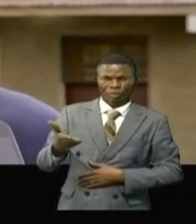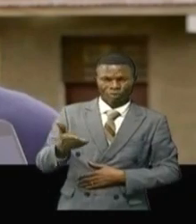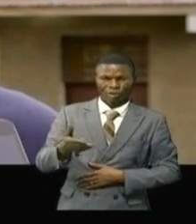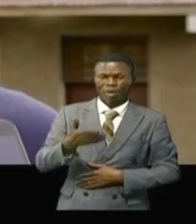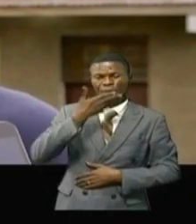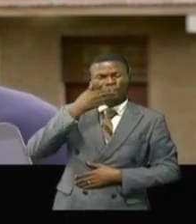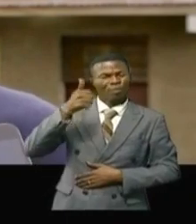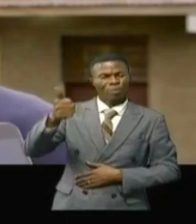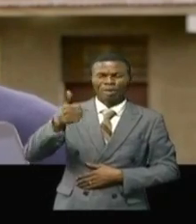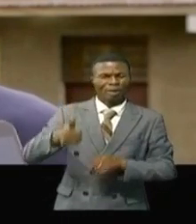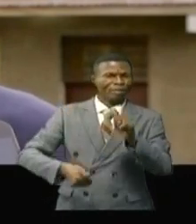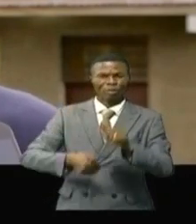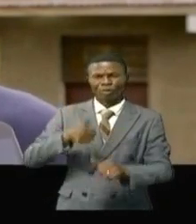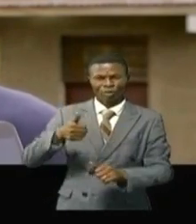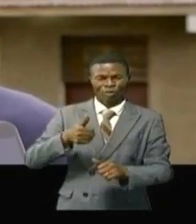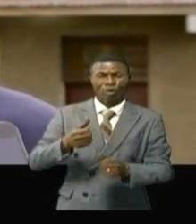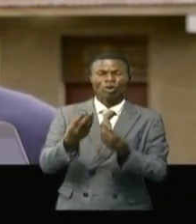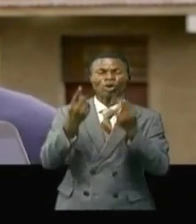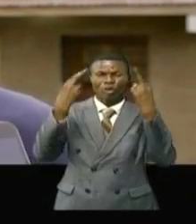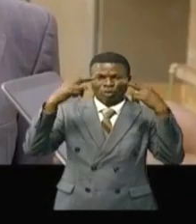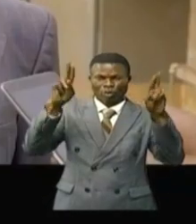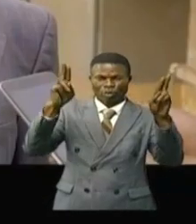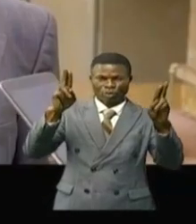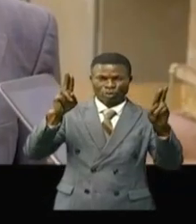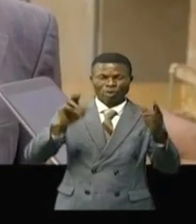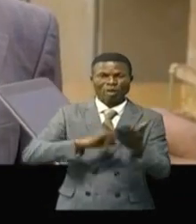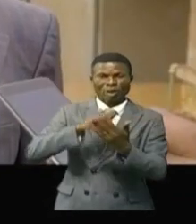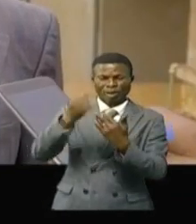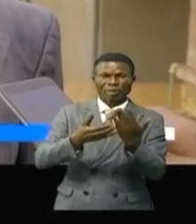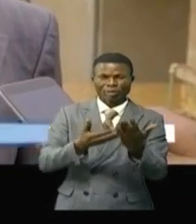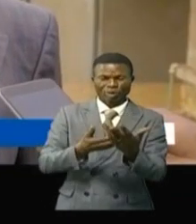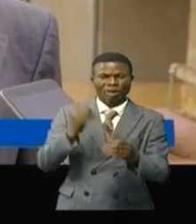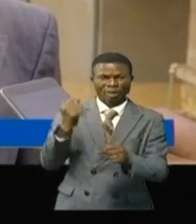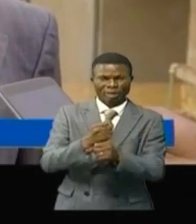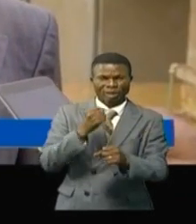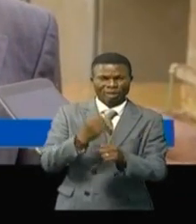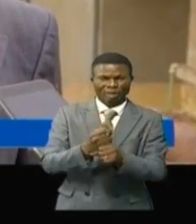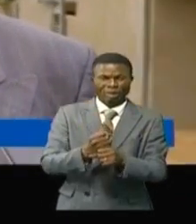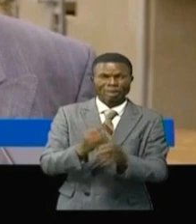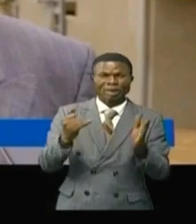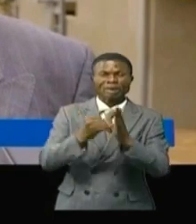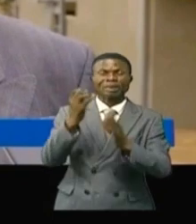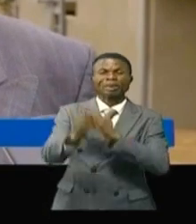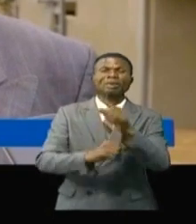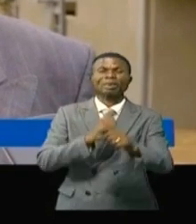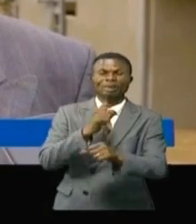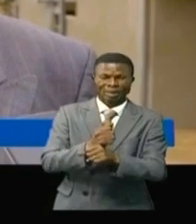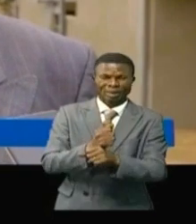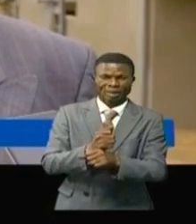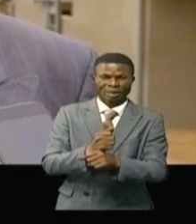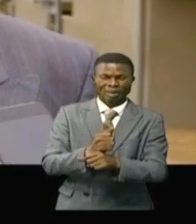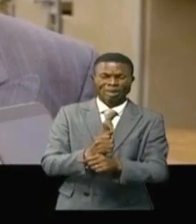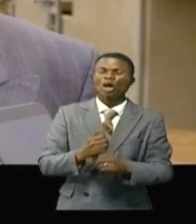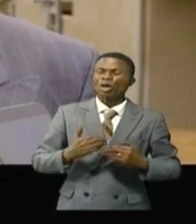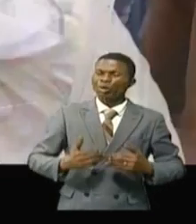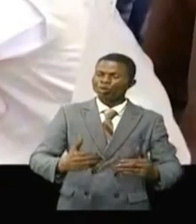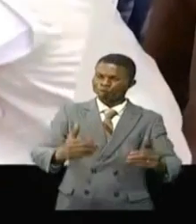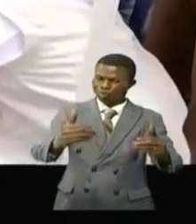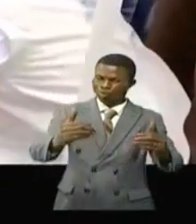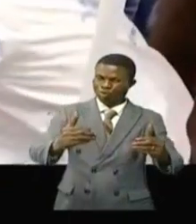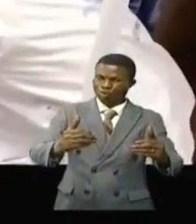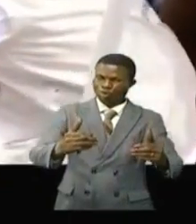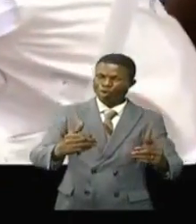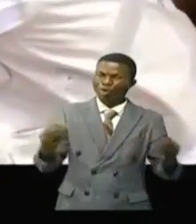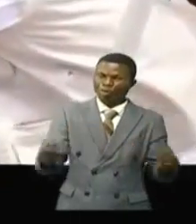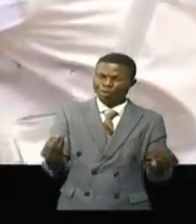de fêter la réussite de ce projet. C'est un travail qui a pris 6 ans et la lutte doit continuer. Résoudre de